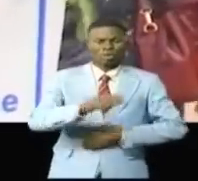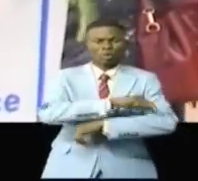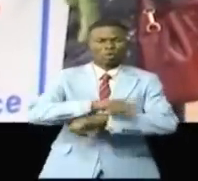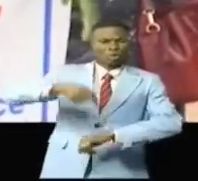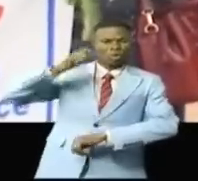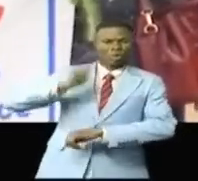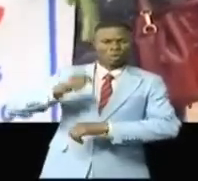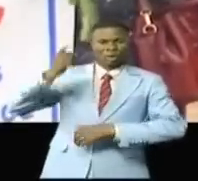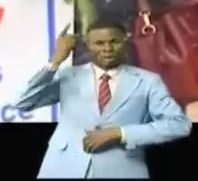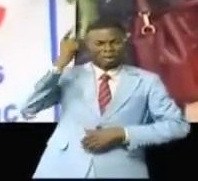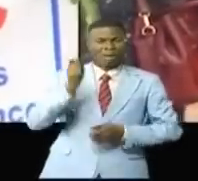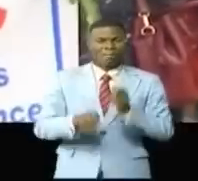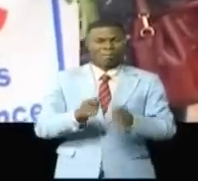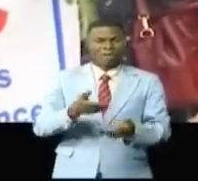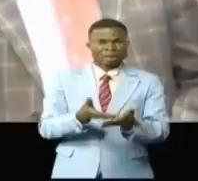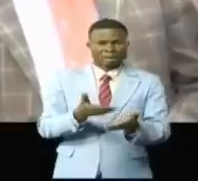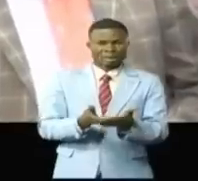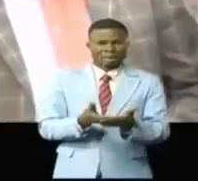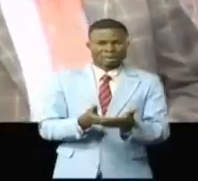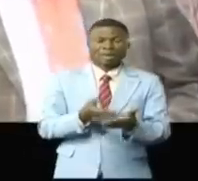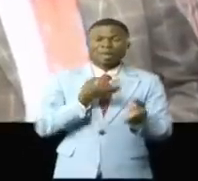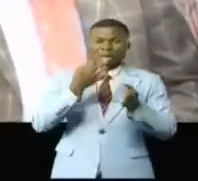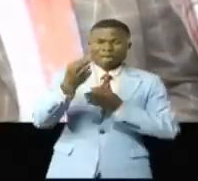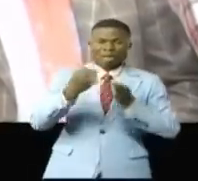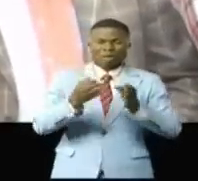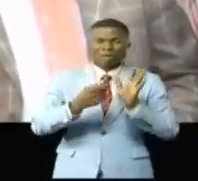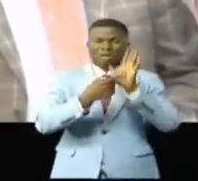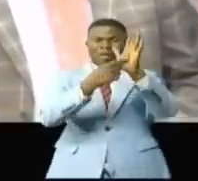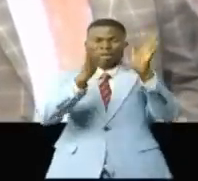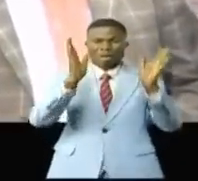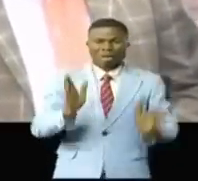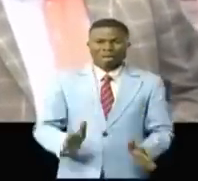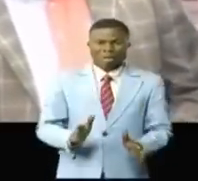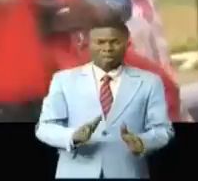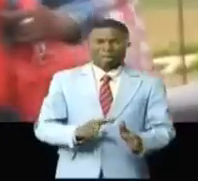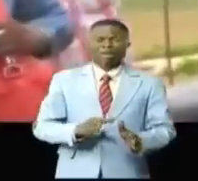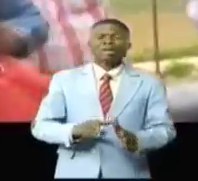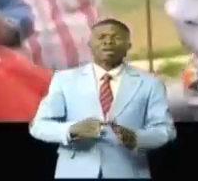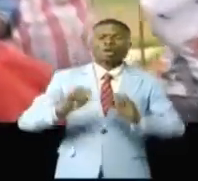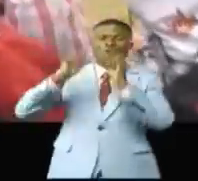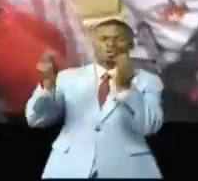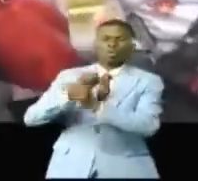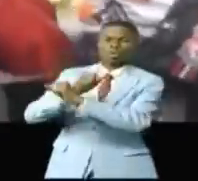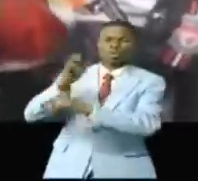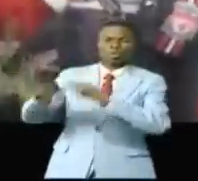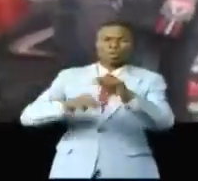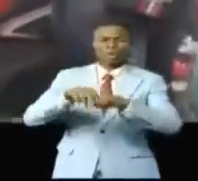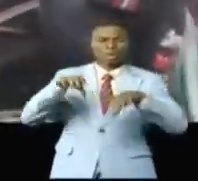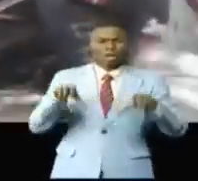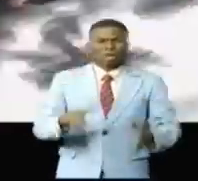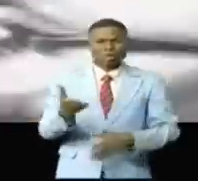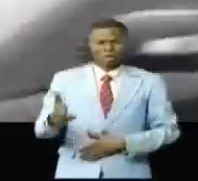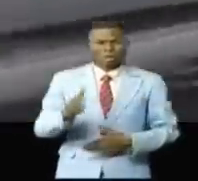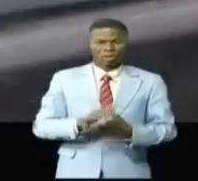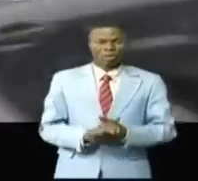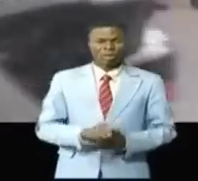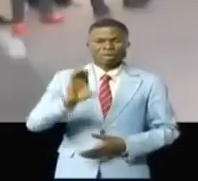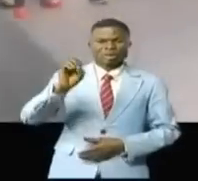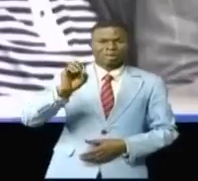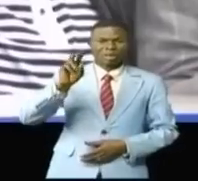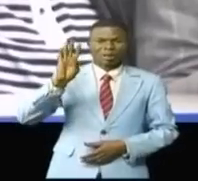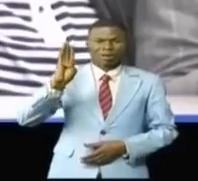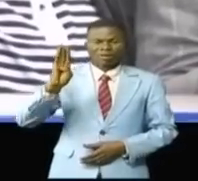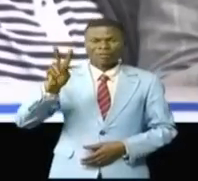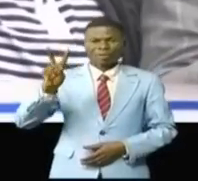de Kinshasa-Matete, comme l'explique le représentant intersyndical national du Congo. La CVM est en